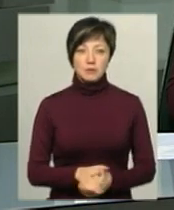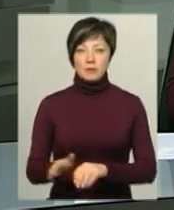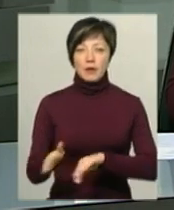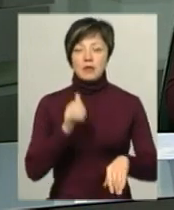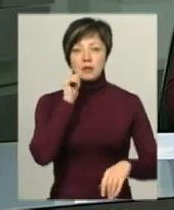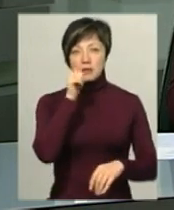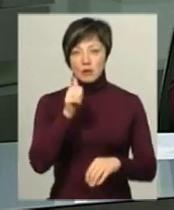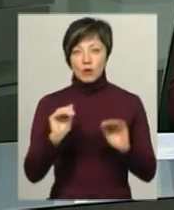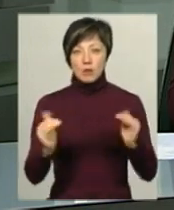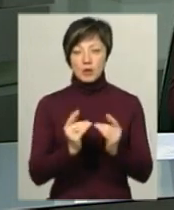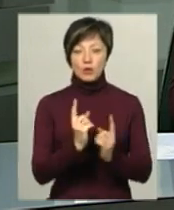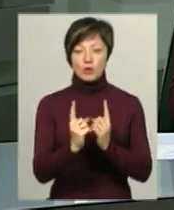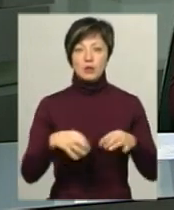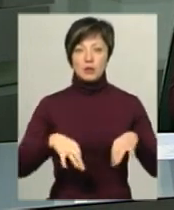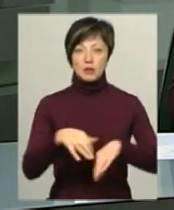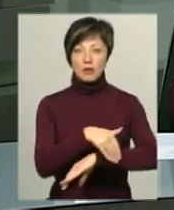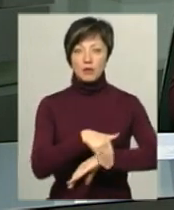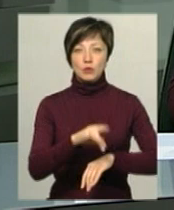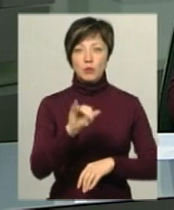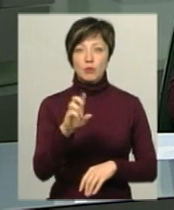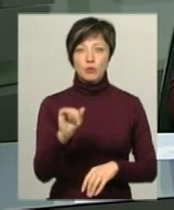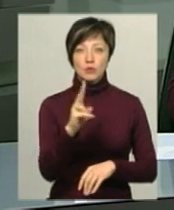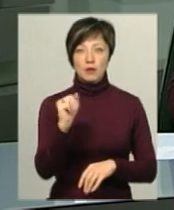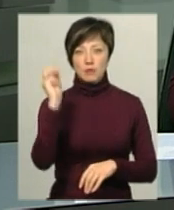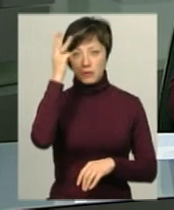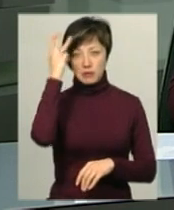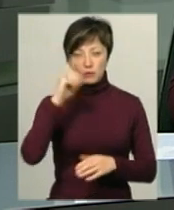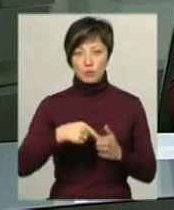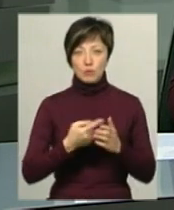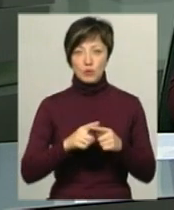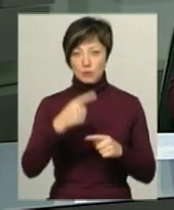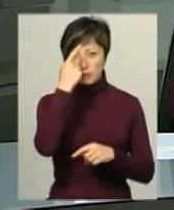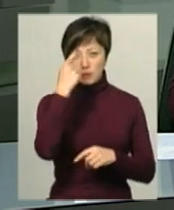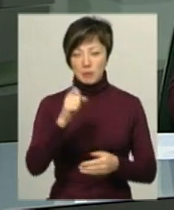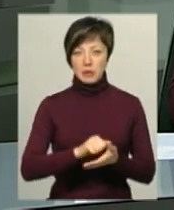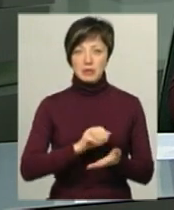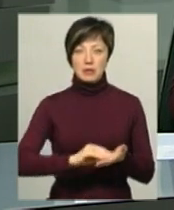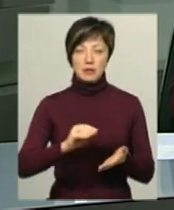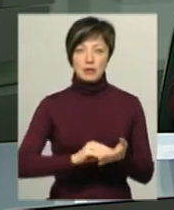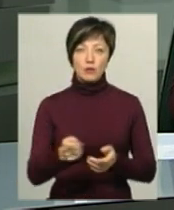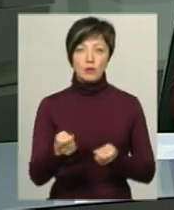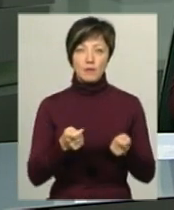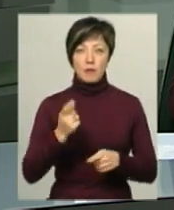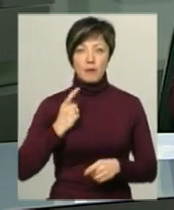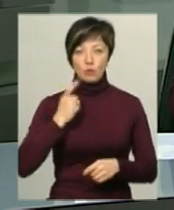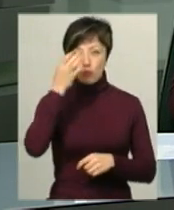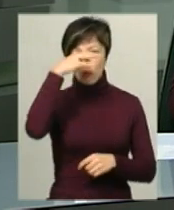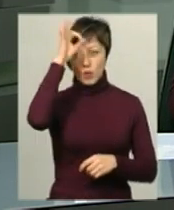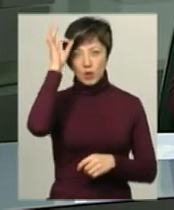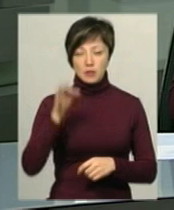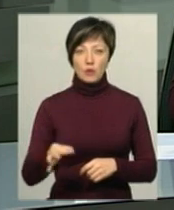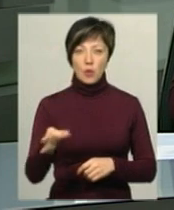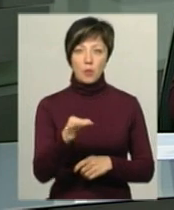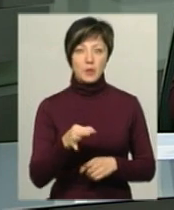Завтра обмежать рух транспорту на вулиці Прибузькій, що у Хмельницькому. Про це повідомив прес-секретар управління патрульної поліції